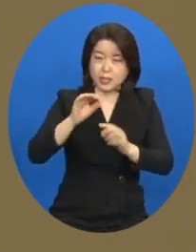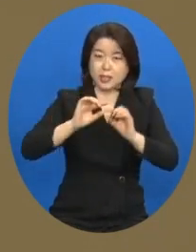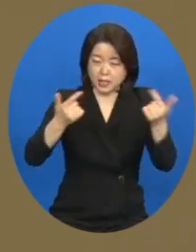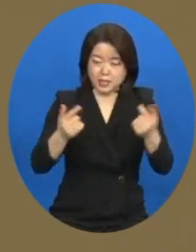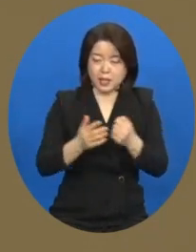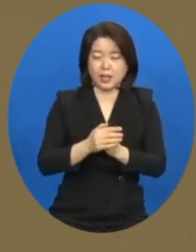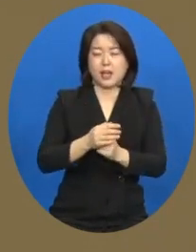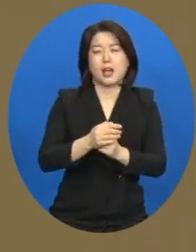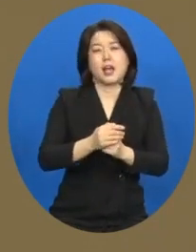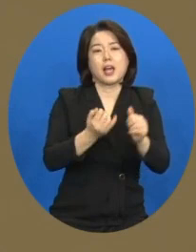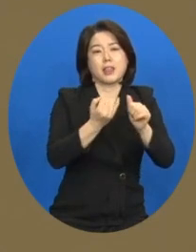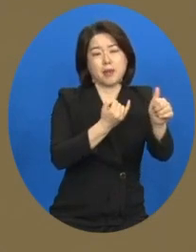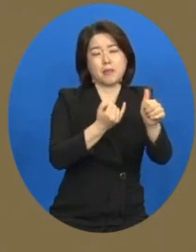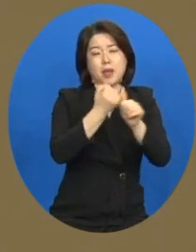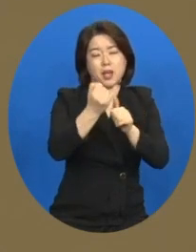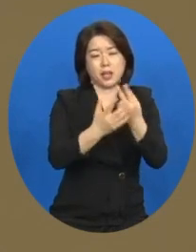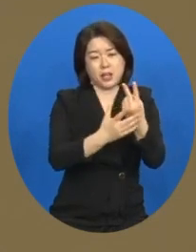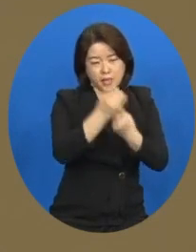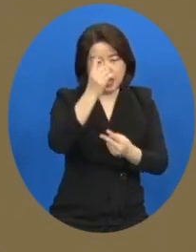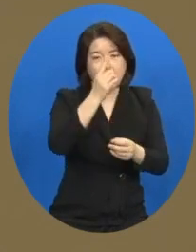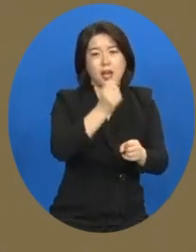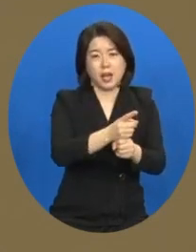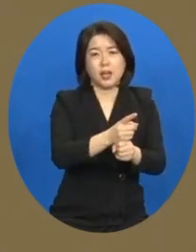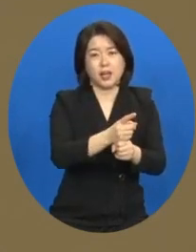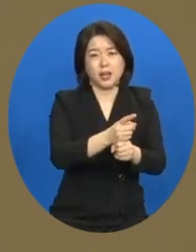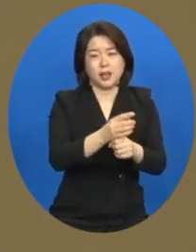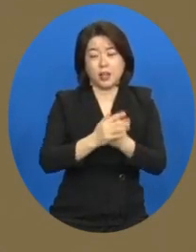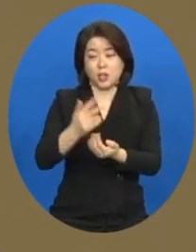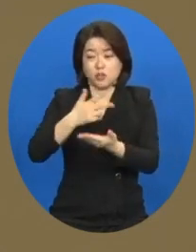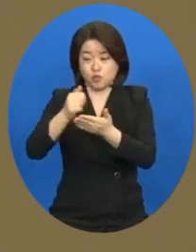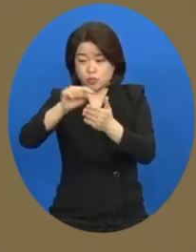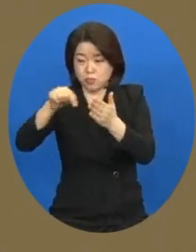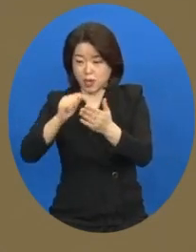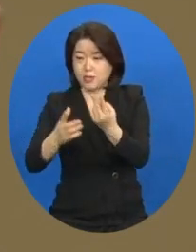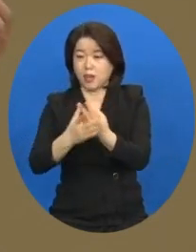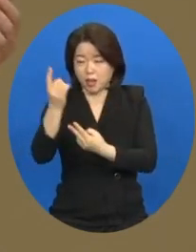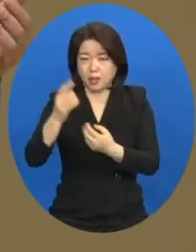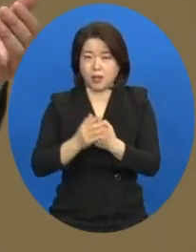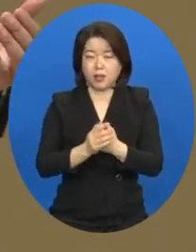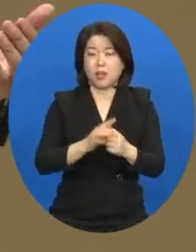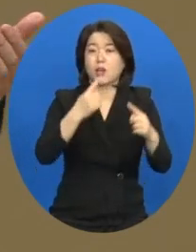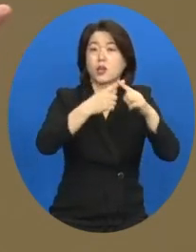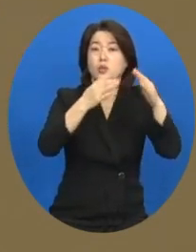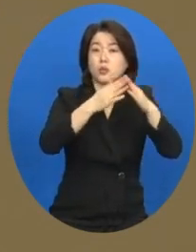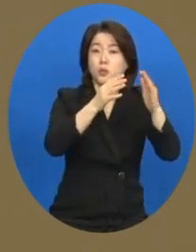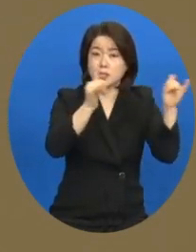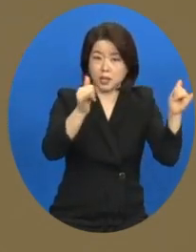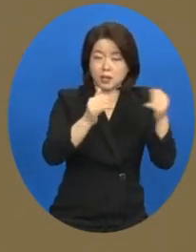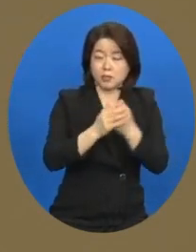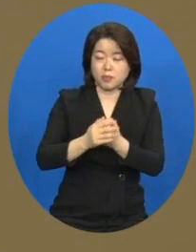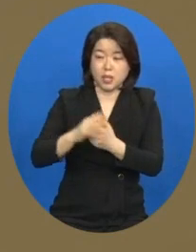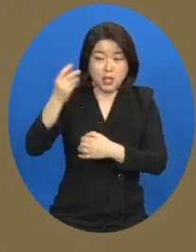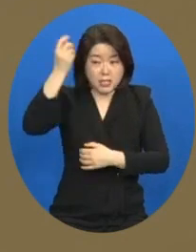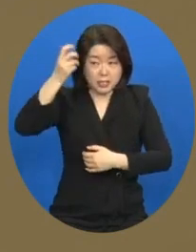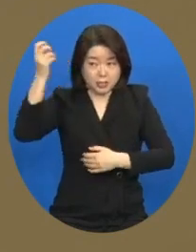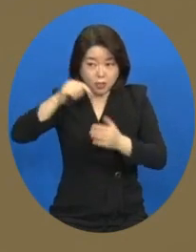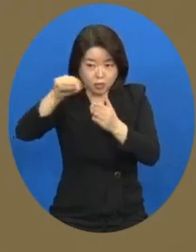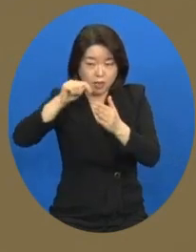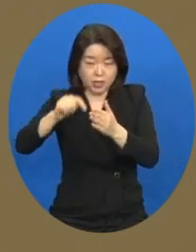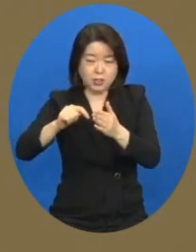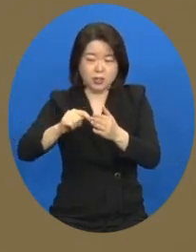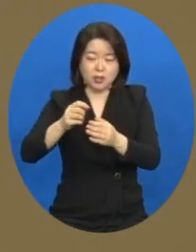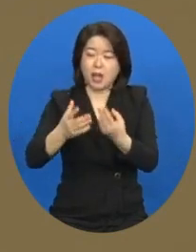남편과 아내는 한 몸이에요. 주 안에서 하나예요. 교인들은 주님 안, 성령 안에서 이미